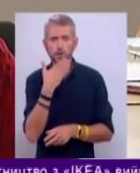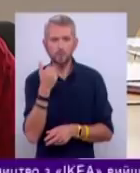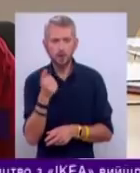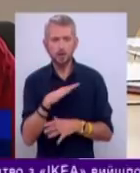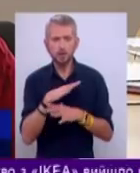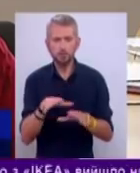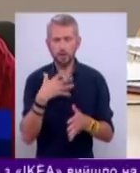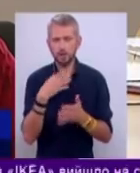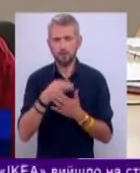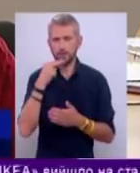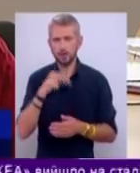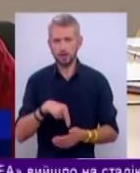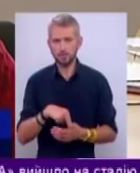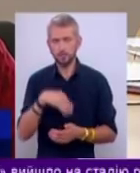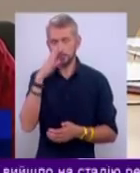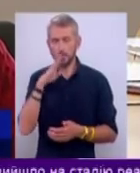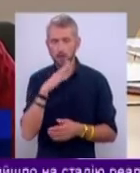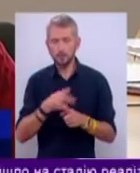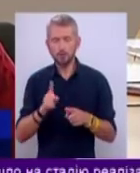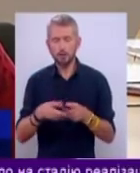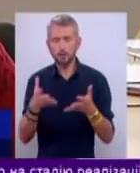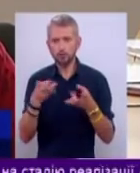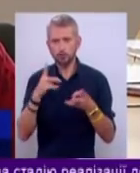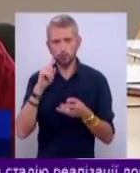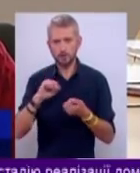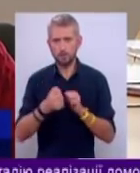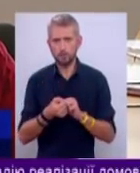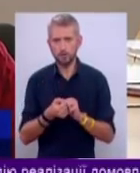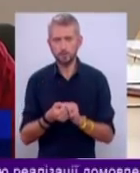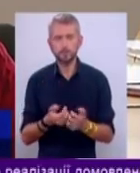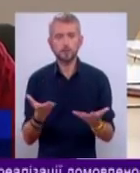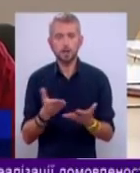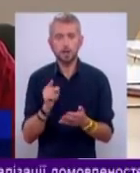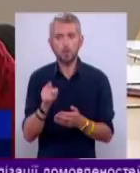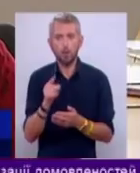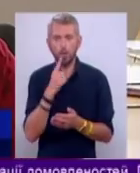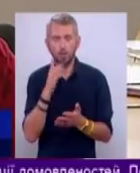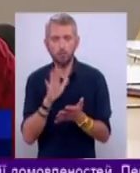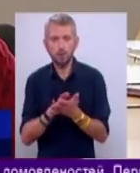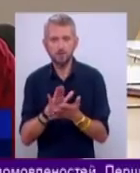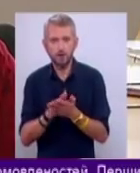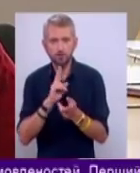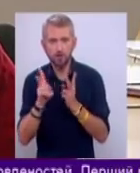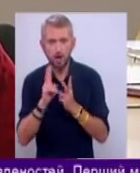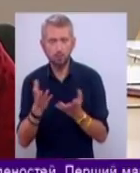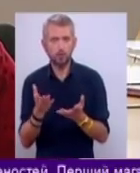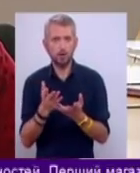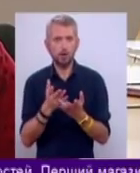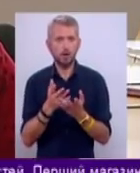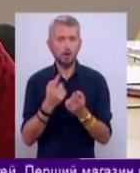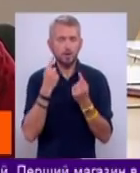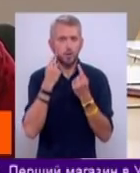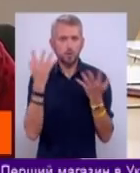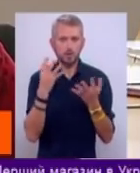буває своєї вини. Батькам це чітко треба запам'ятати. Где-то вони прозевали жалобу, где-то вони не